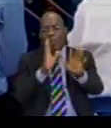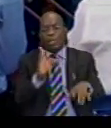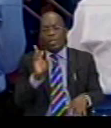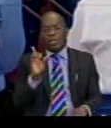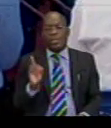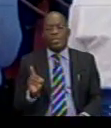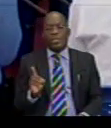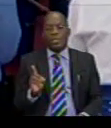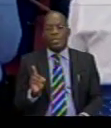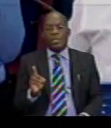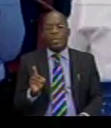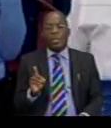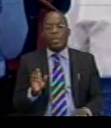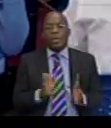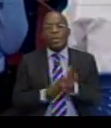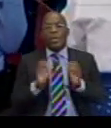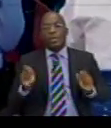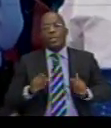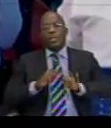Alléluia.